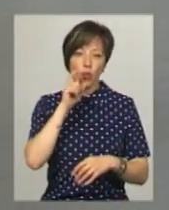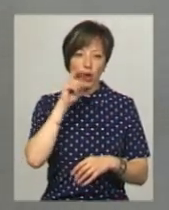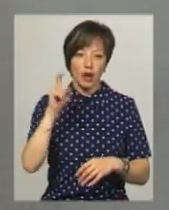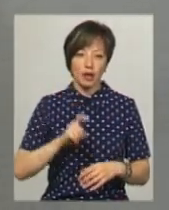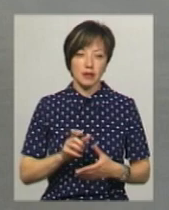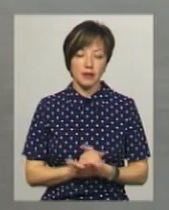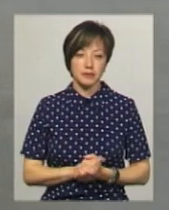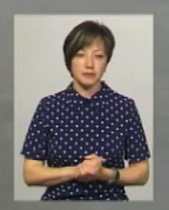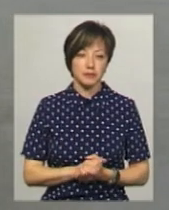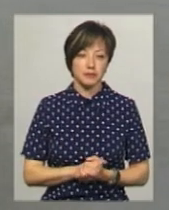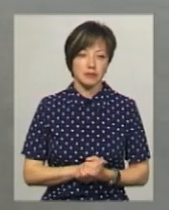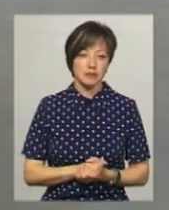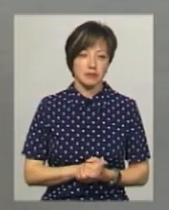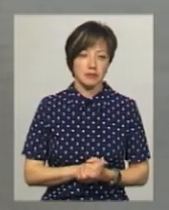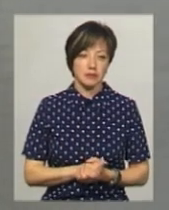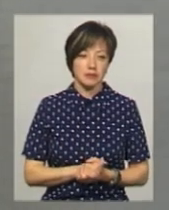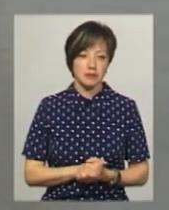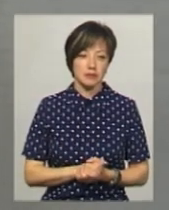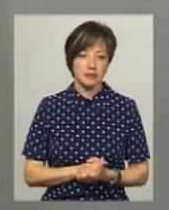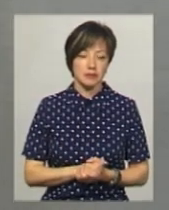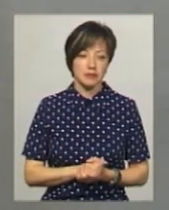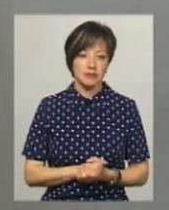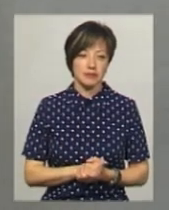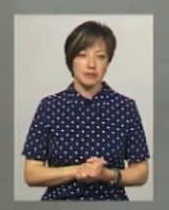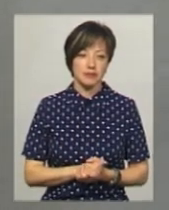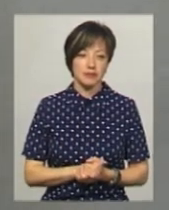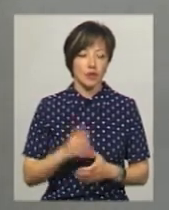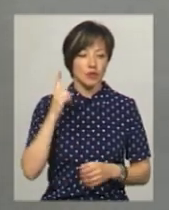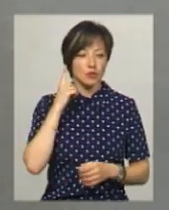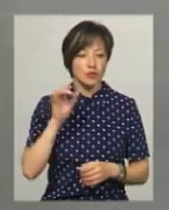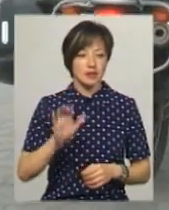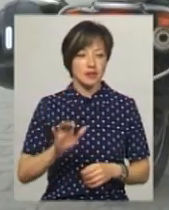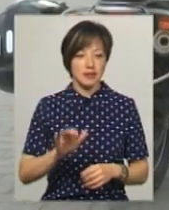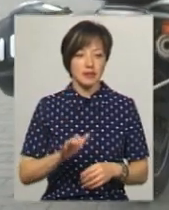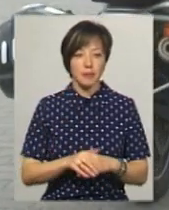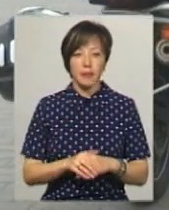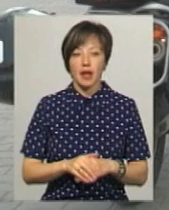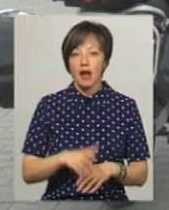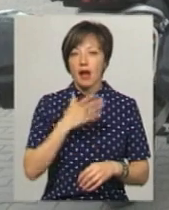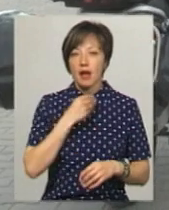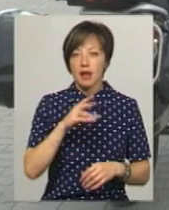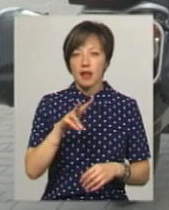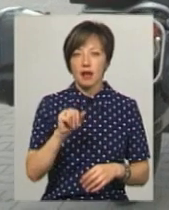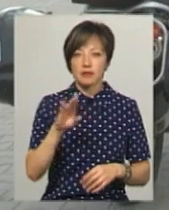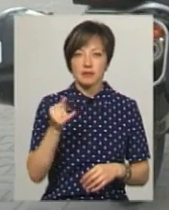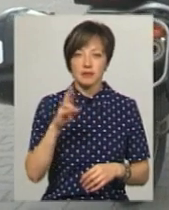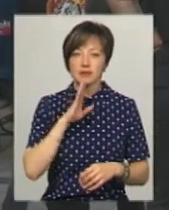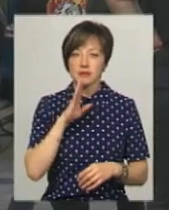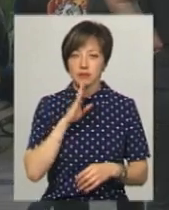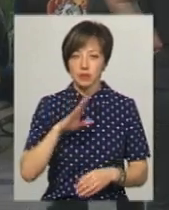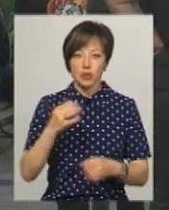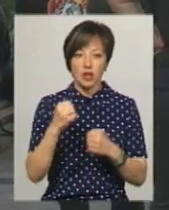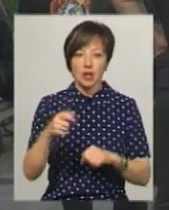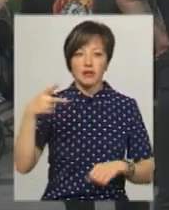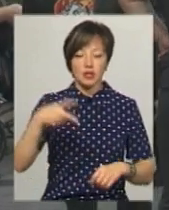– Латвійський амбасадор Джоліта подолала понад